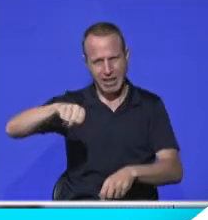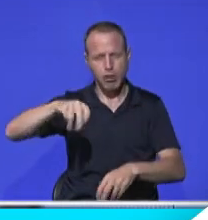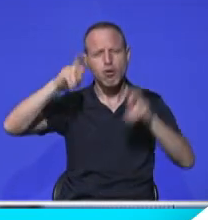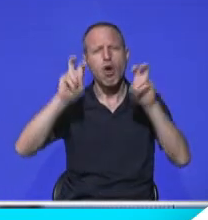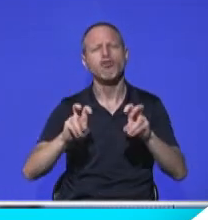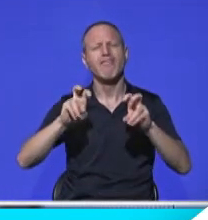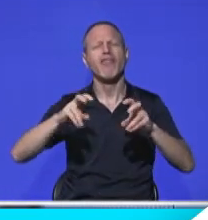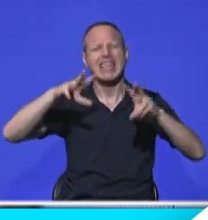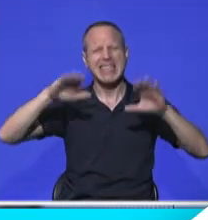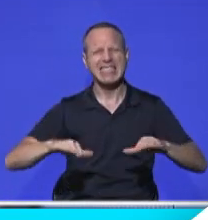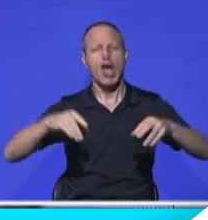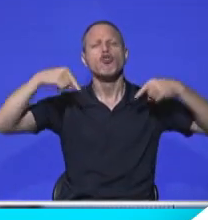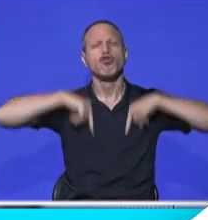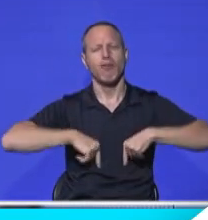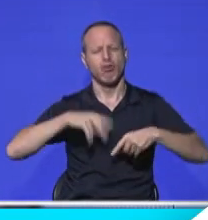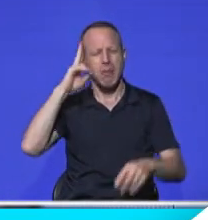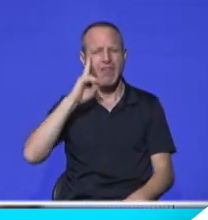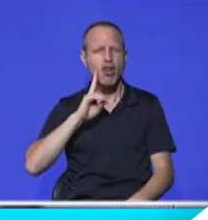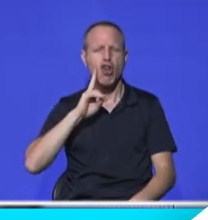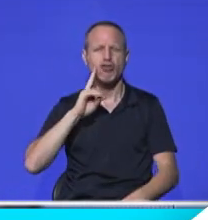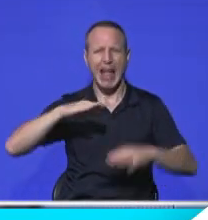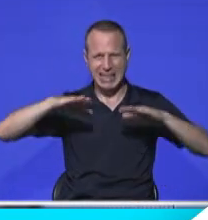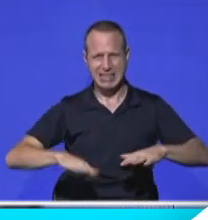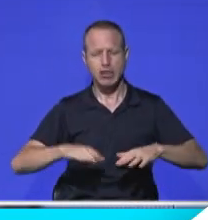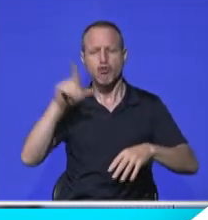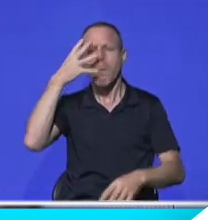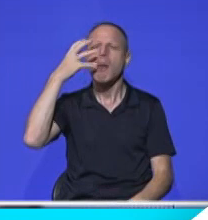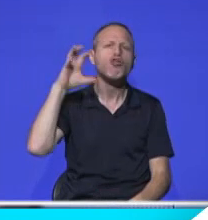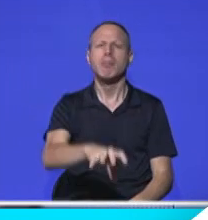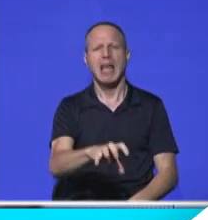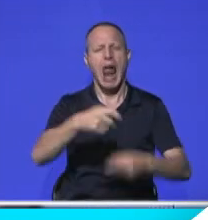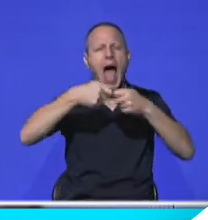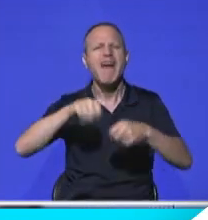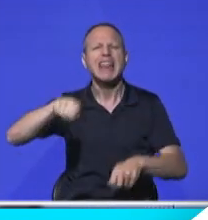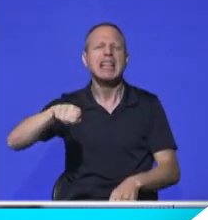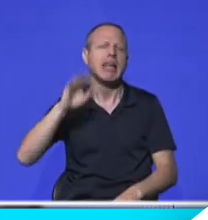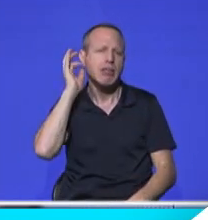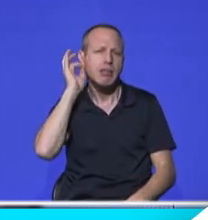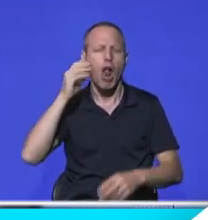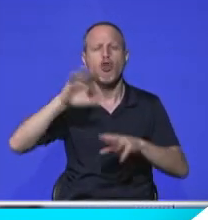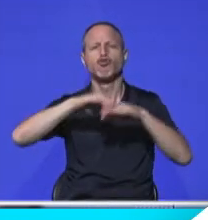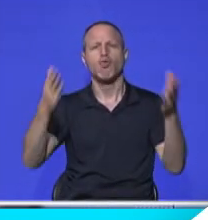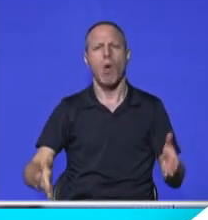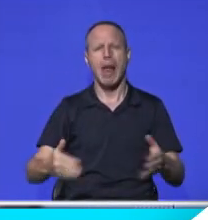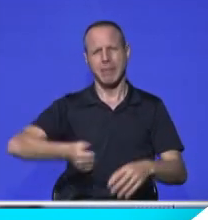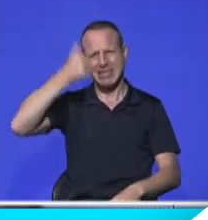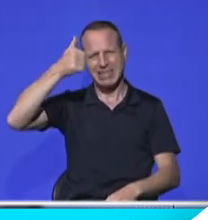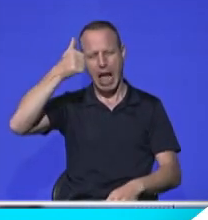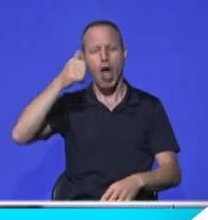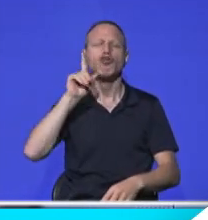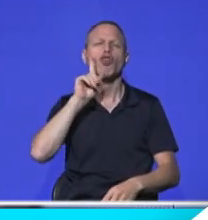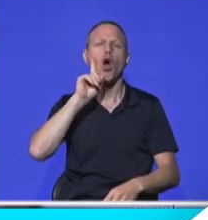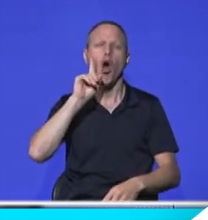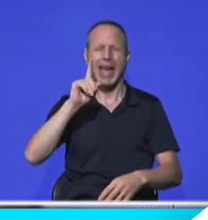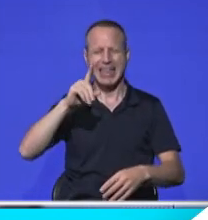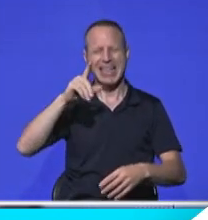על כיסא היושב ראש ומבזה את הכיסא בכך שהוא משפיל חברת כנסת על הדוכן? משרה שקוראת למפגינים אנרכיסטים ומחבקי